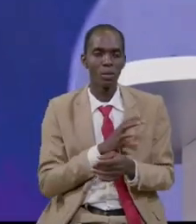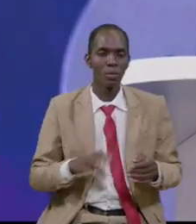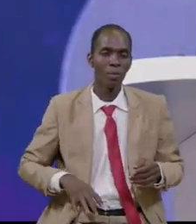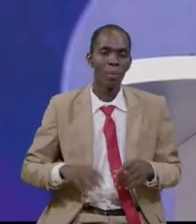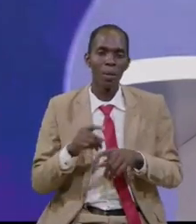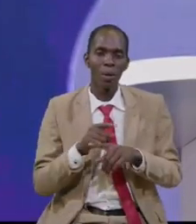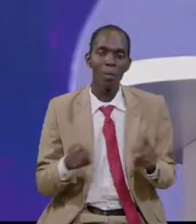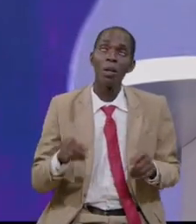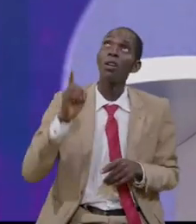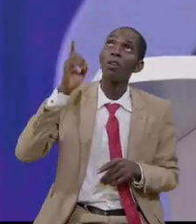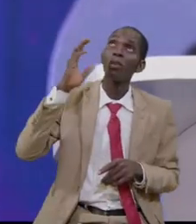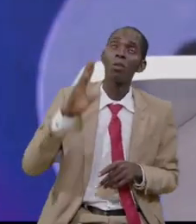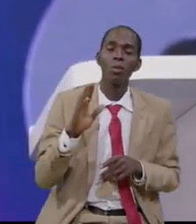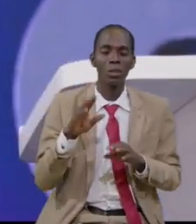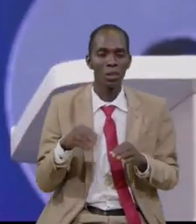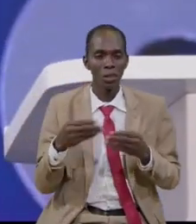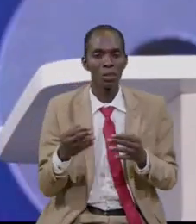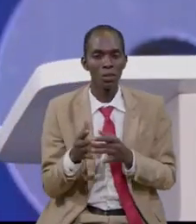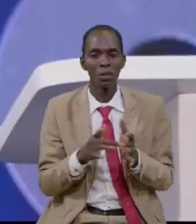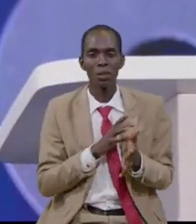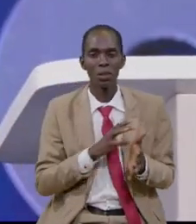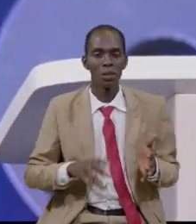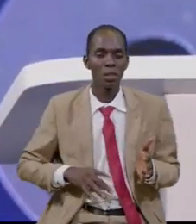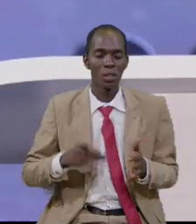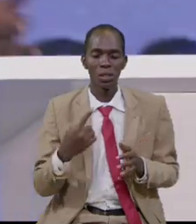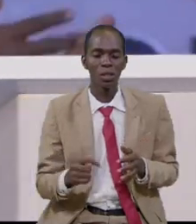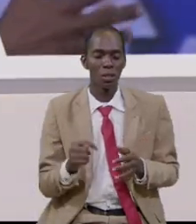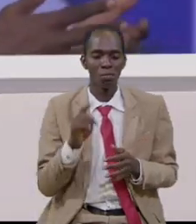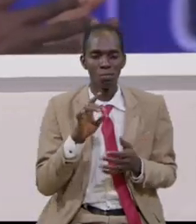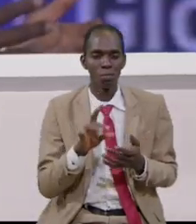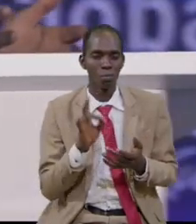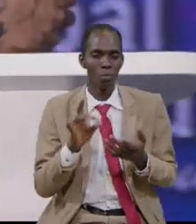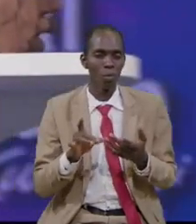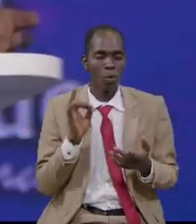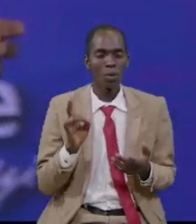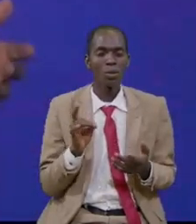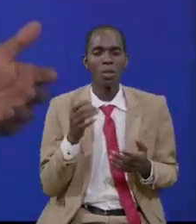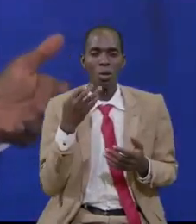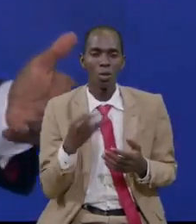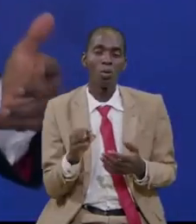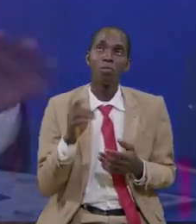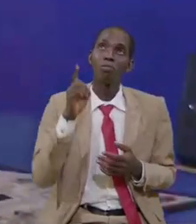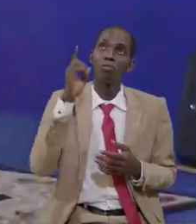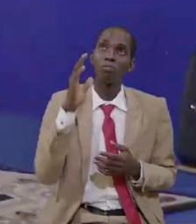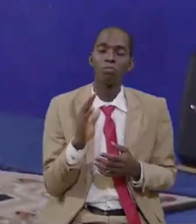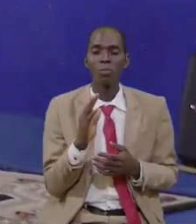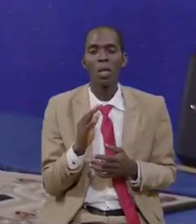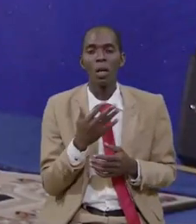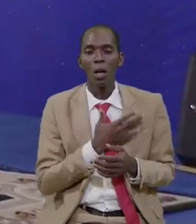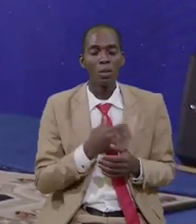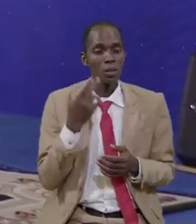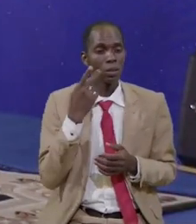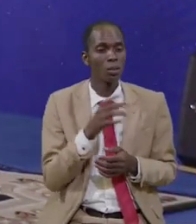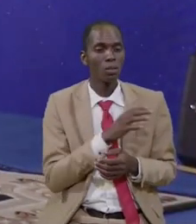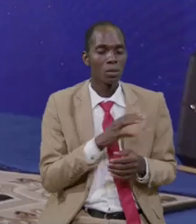C'est de la part du Seigneur. C'était pas par le vote. Même le vote par les anges ou même par les